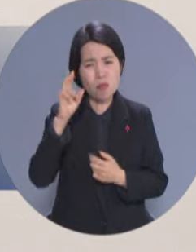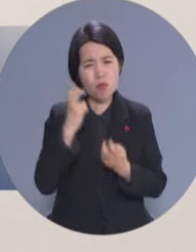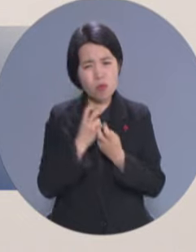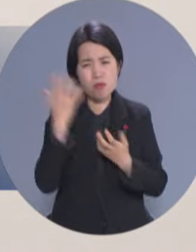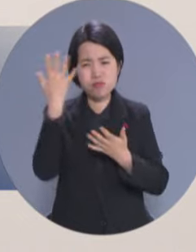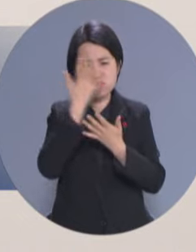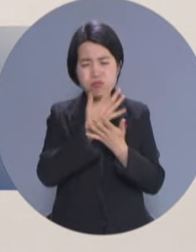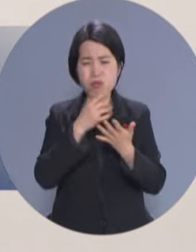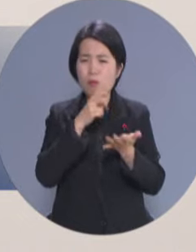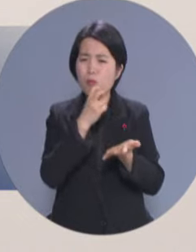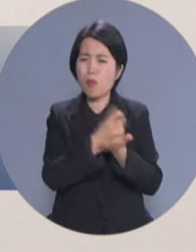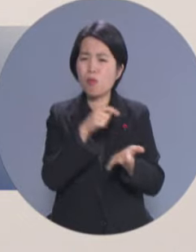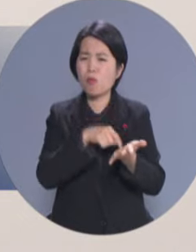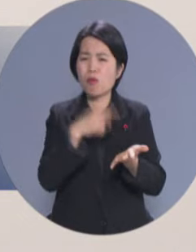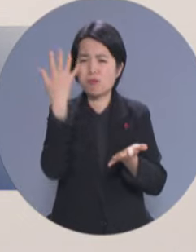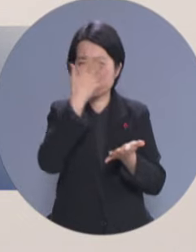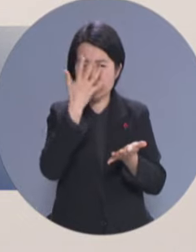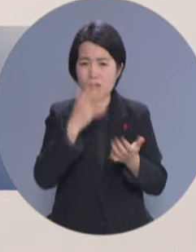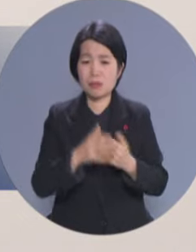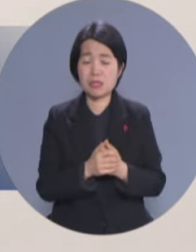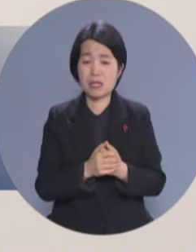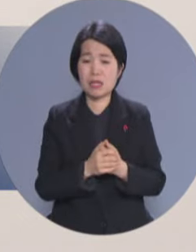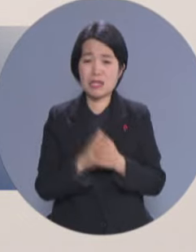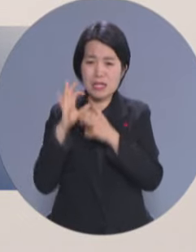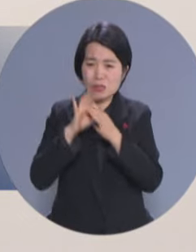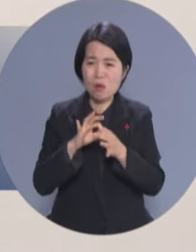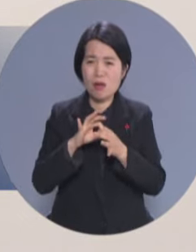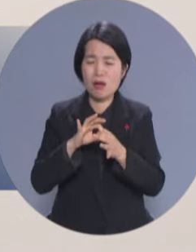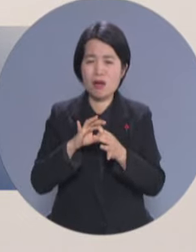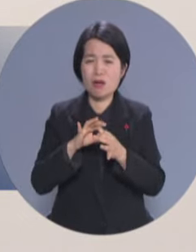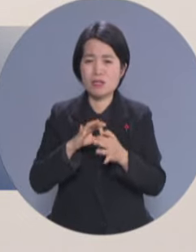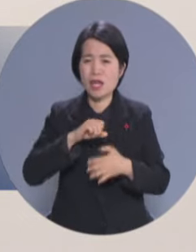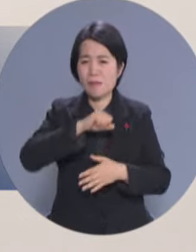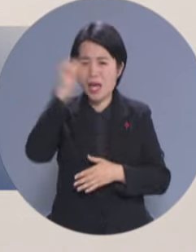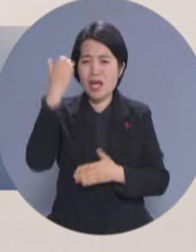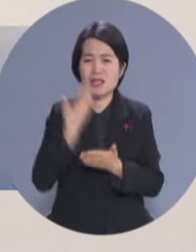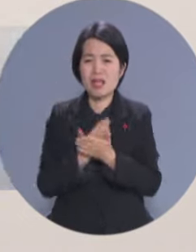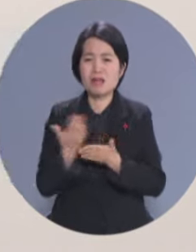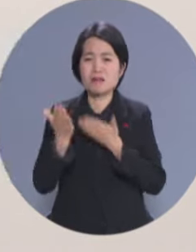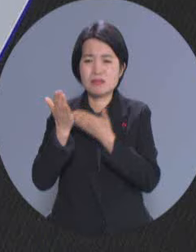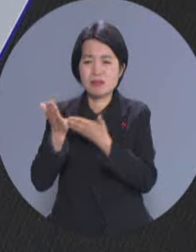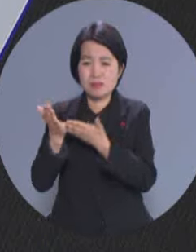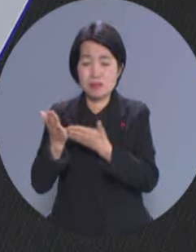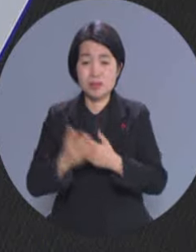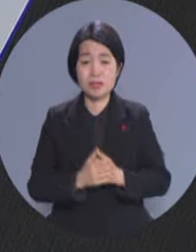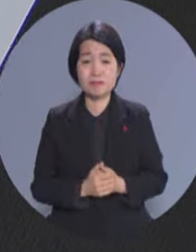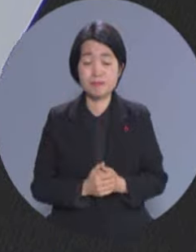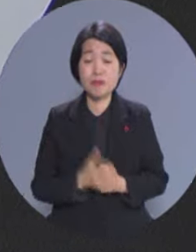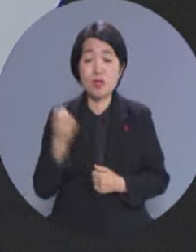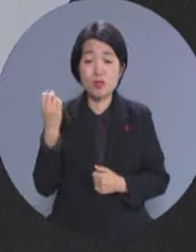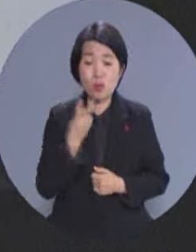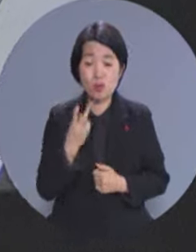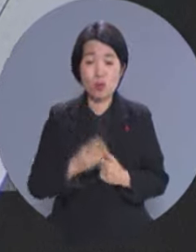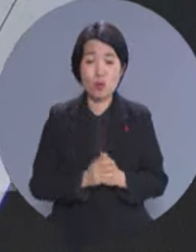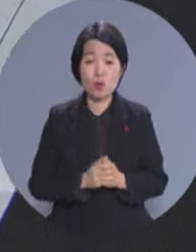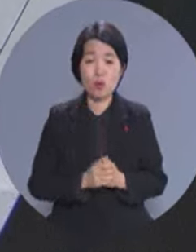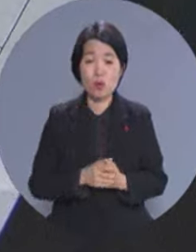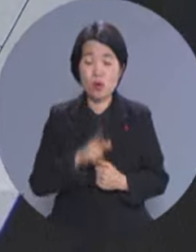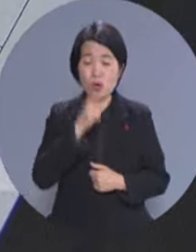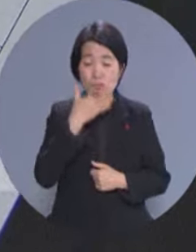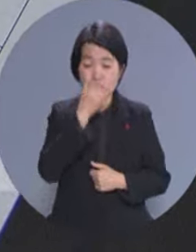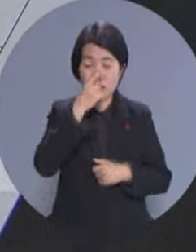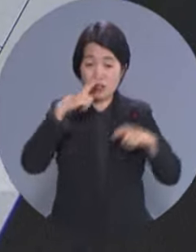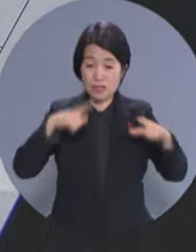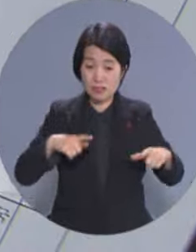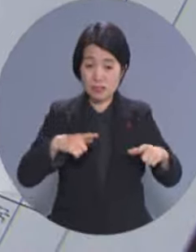될지는 모르겠습니다만 저희들은 이제 계속 건의를 해서 그게 이제 반영하도록 하겠습니다. 여기에 최근 지역사회를 중심으로